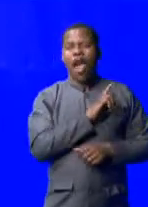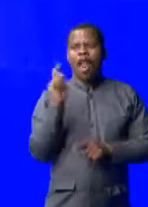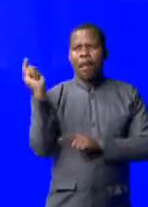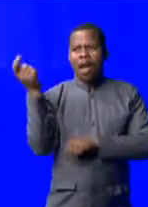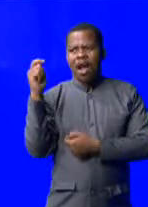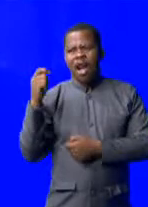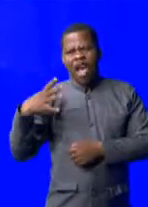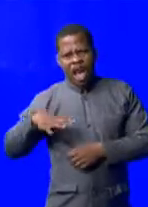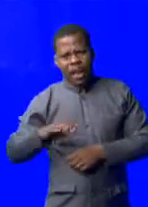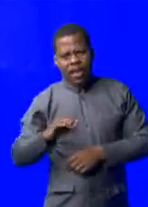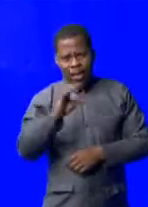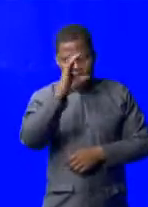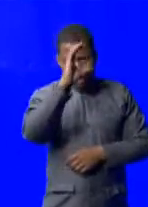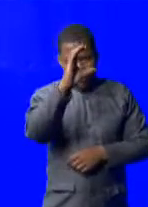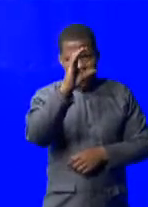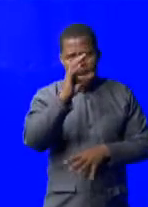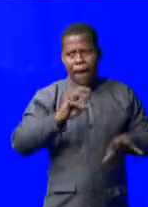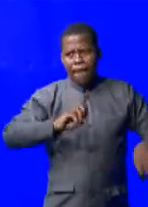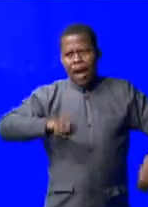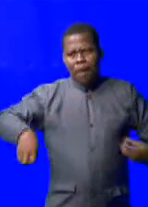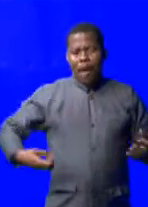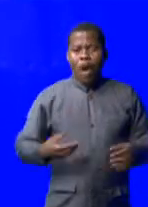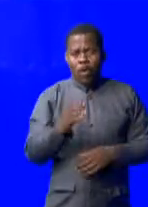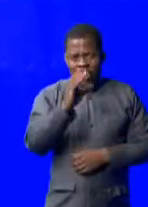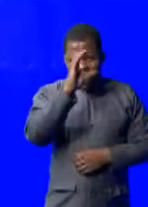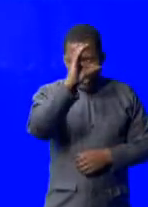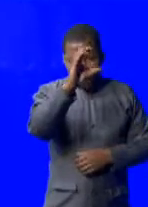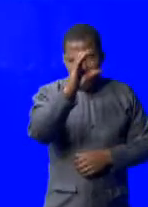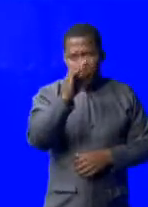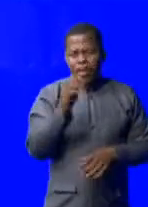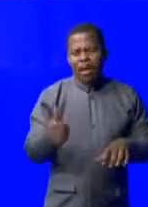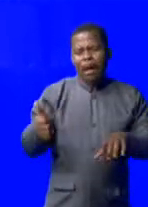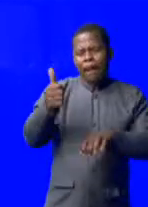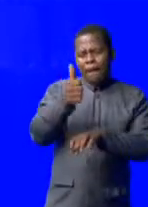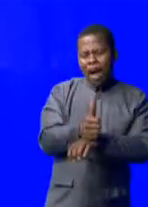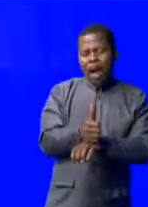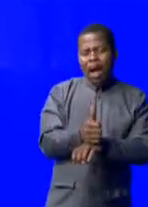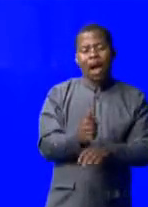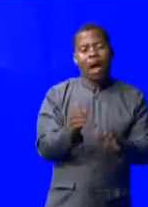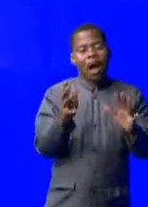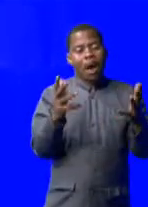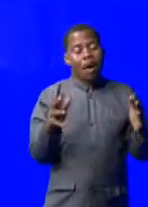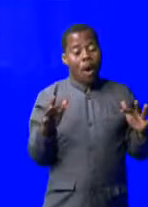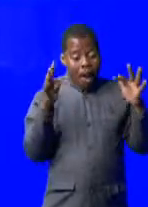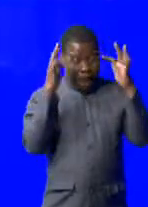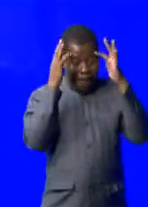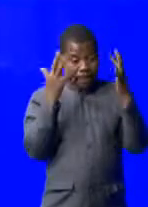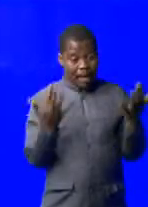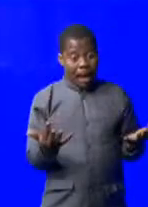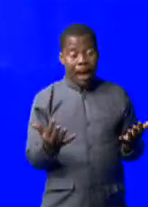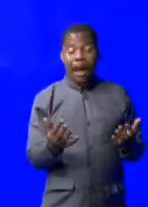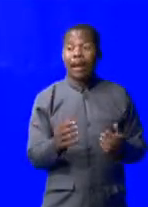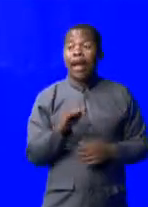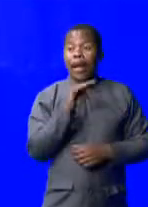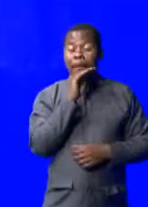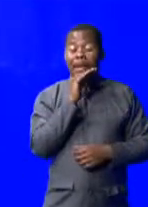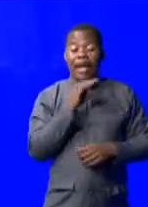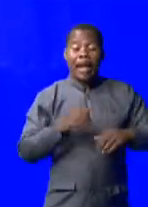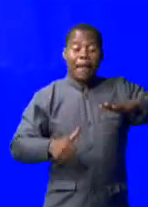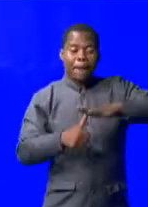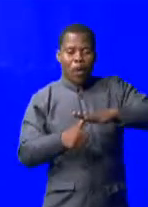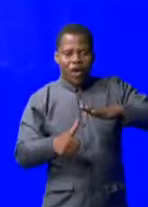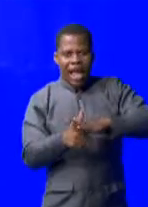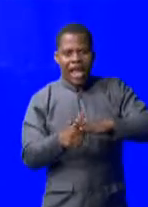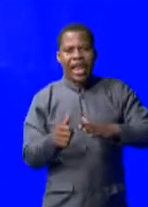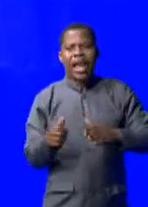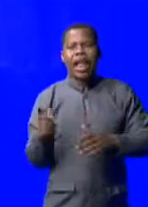sikhulu mistake indzaba la ukuthi awu ukuthi akamati shifu futhi wabeke kanjani silo sikhulu usilimede sicela ukuthi lamandla bobabe shifu lemakhaya